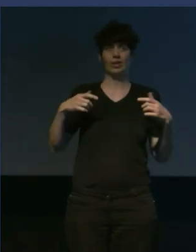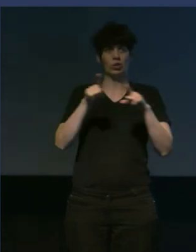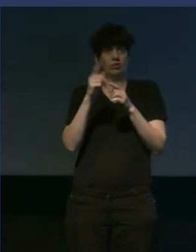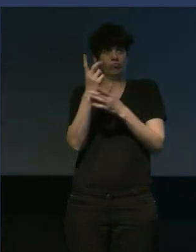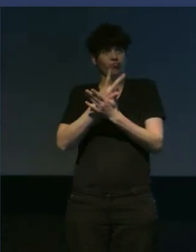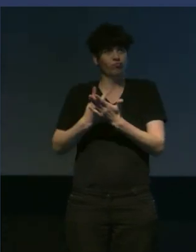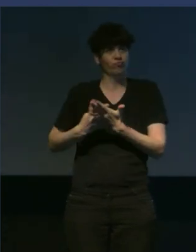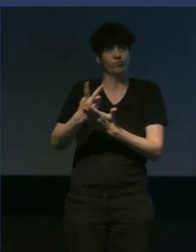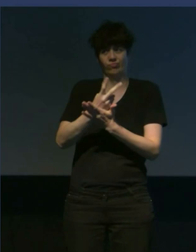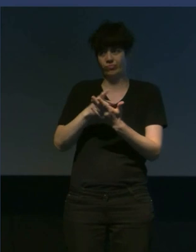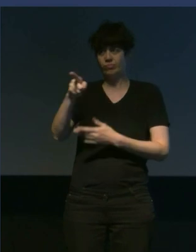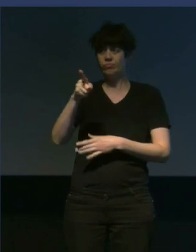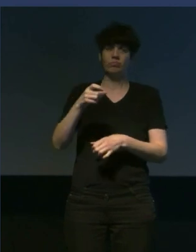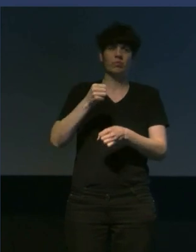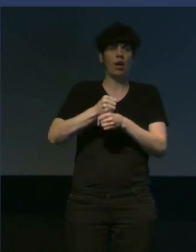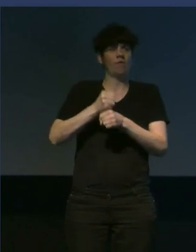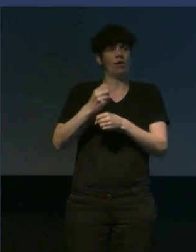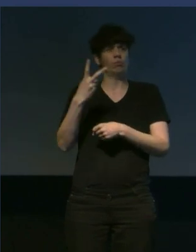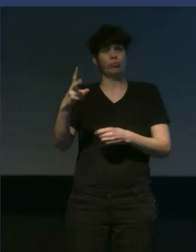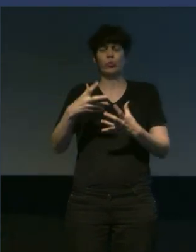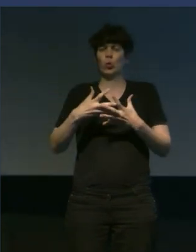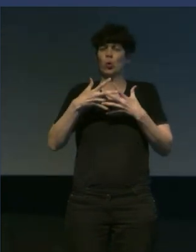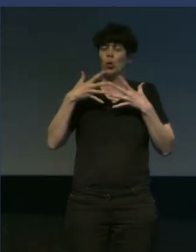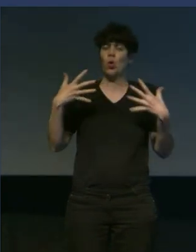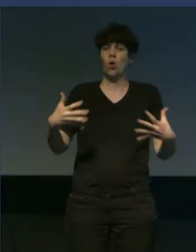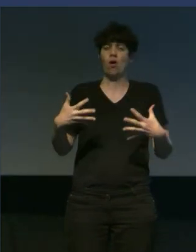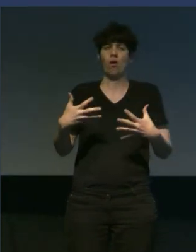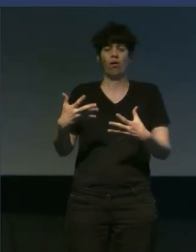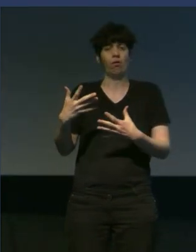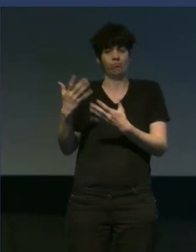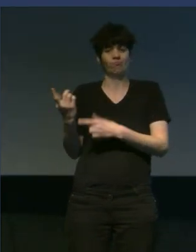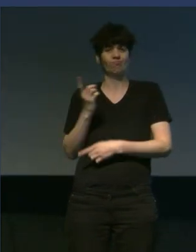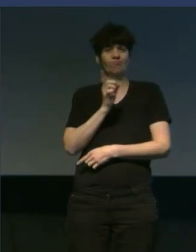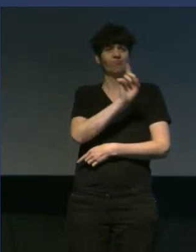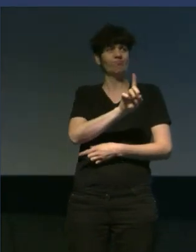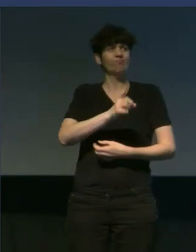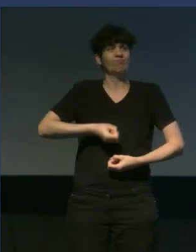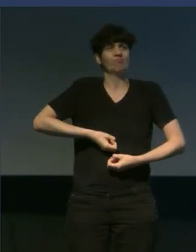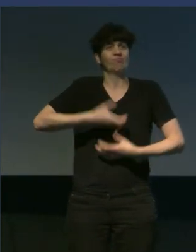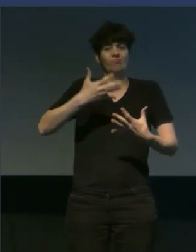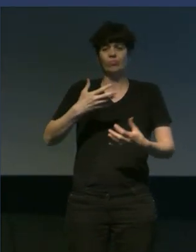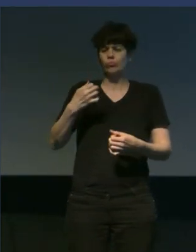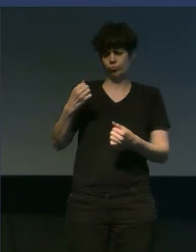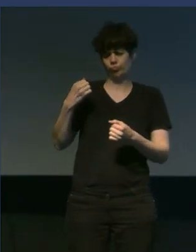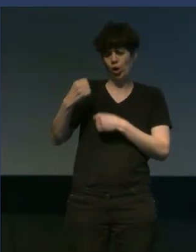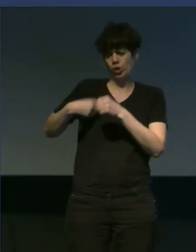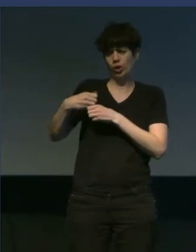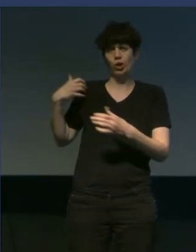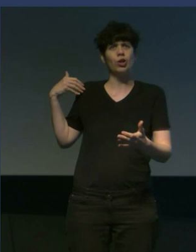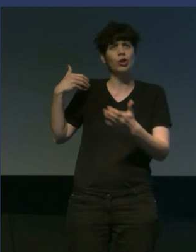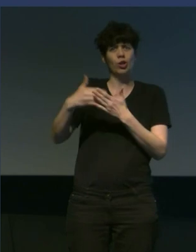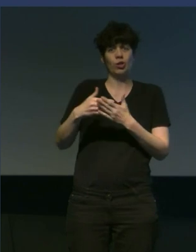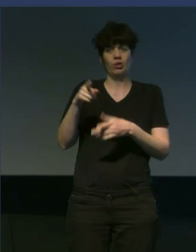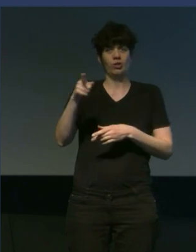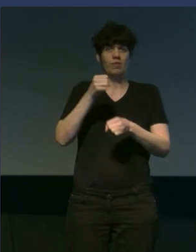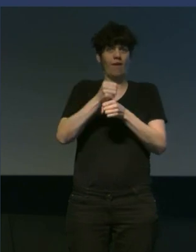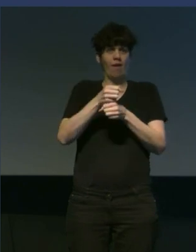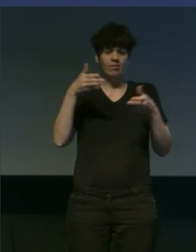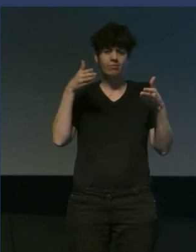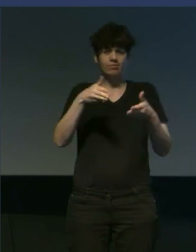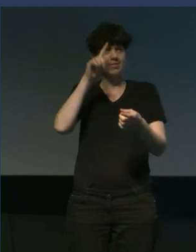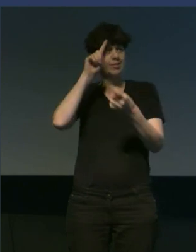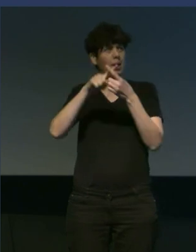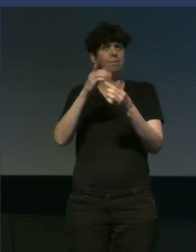gros travail qui a été effectué au cours donc ces dernières années sur un livre que vous avez peut-être